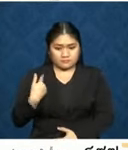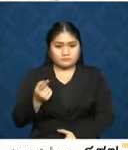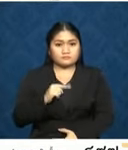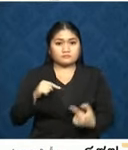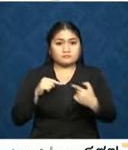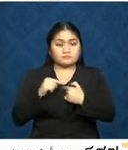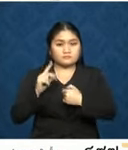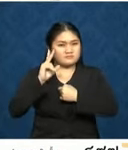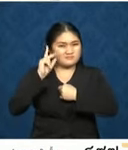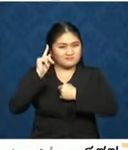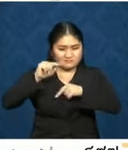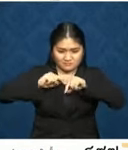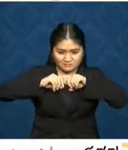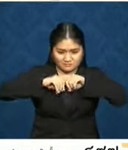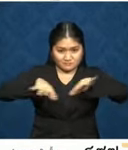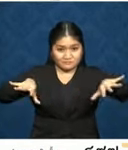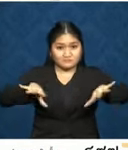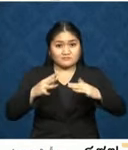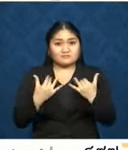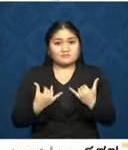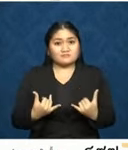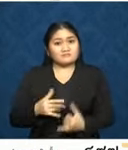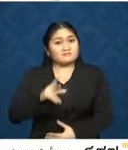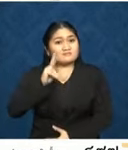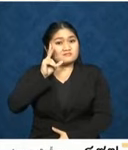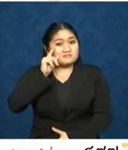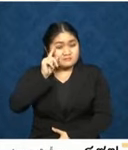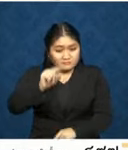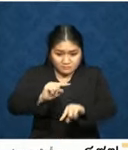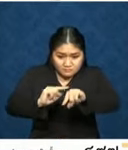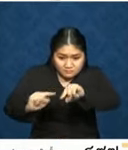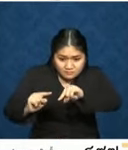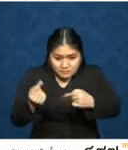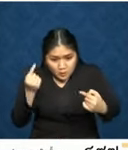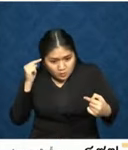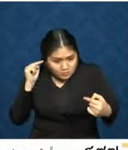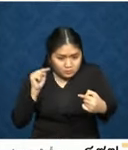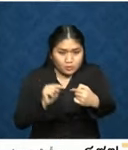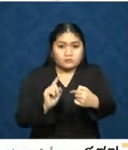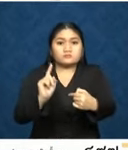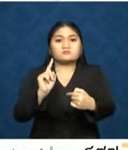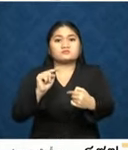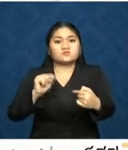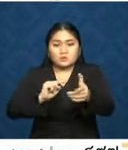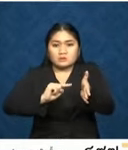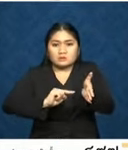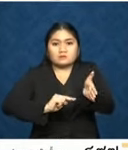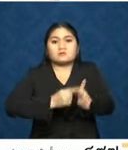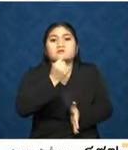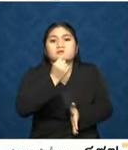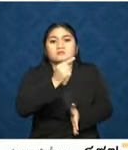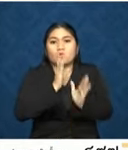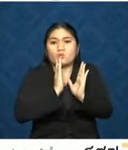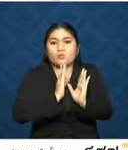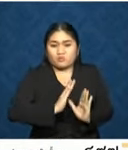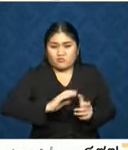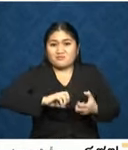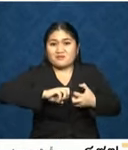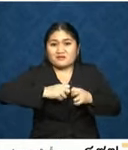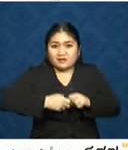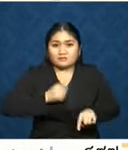สื่อมวลชนทุกวันนี้ผมไม่เห็นสื่อมวลชนไหนพุ่งประเด็นไปที่ต้นเหตุและต้นตอของ